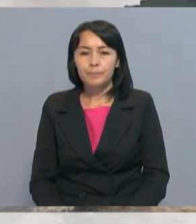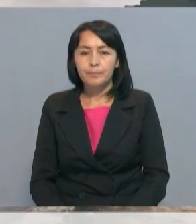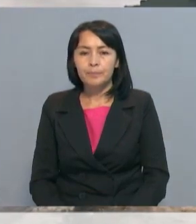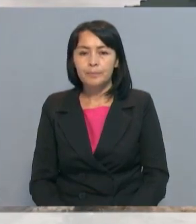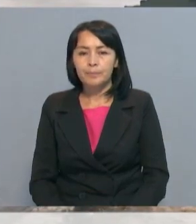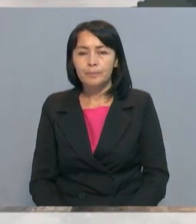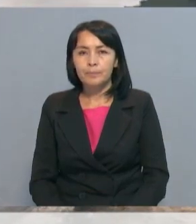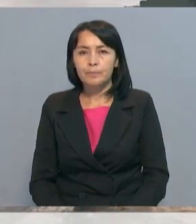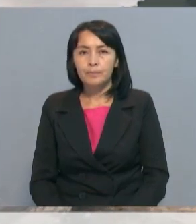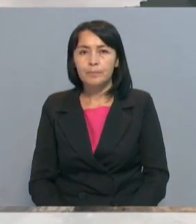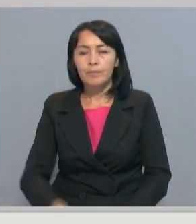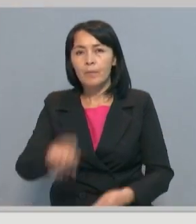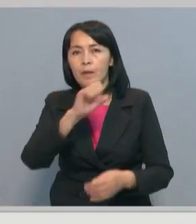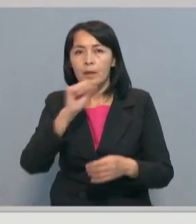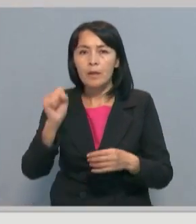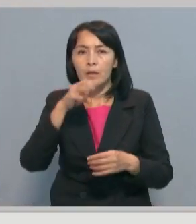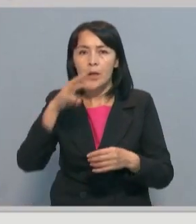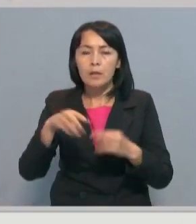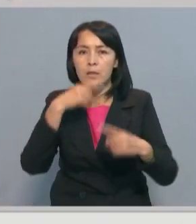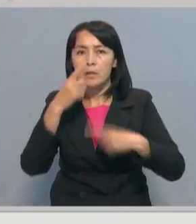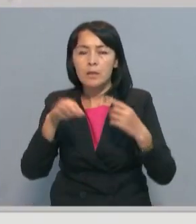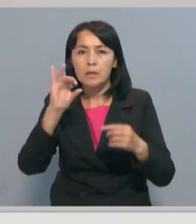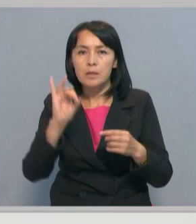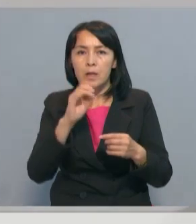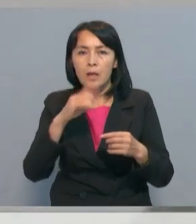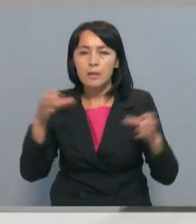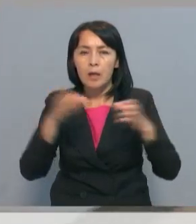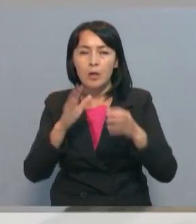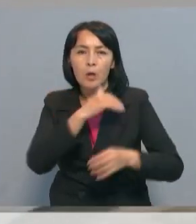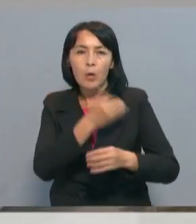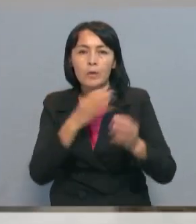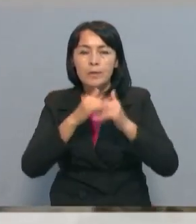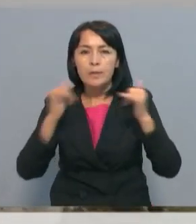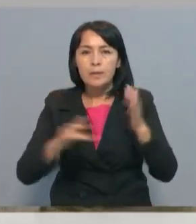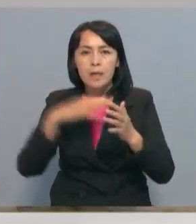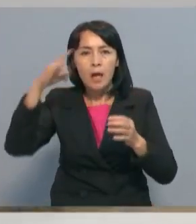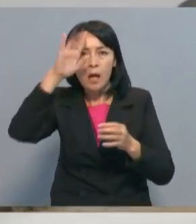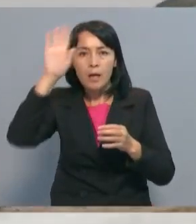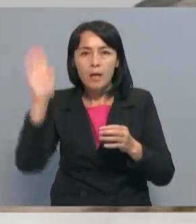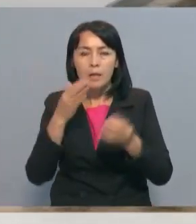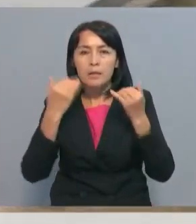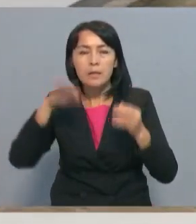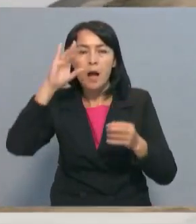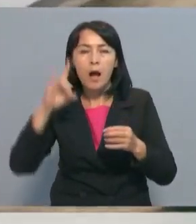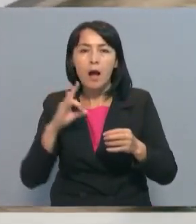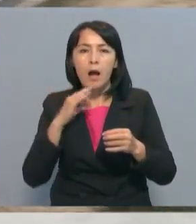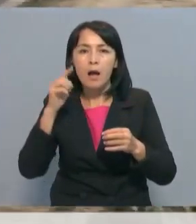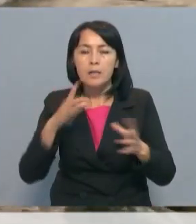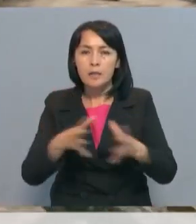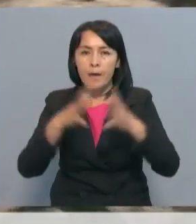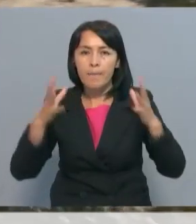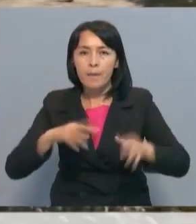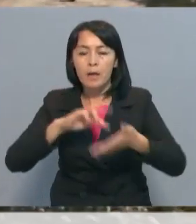воды Али Акбар михраб Ян сообщил что иранские компании намерены реализовать в Центральной Азии и в частности в Казахстане